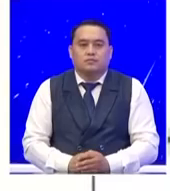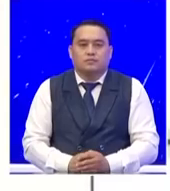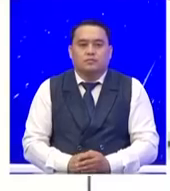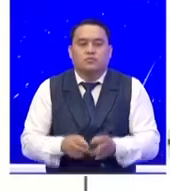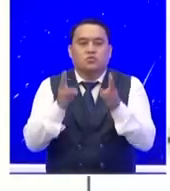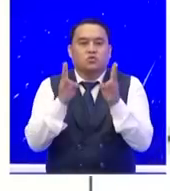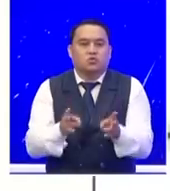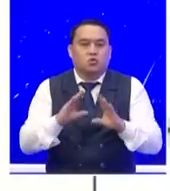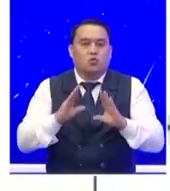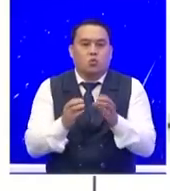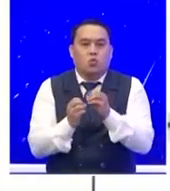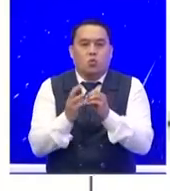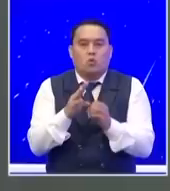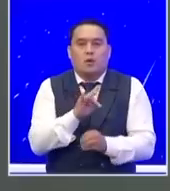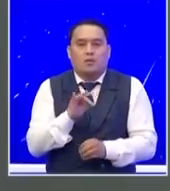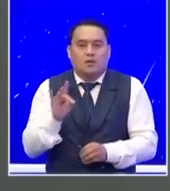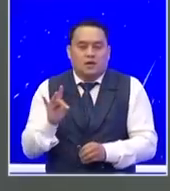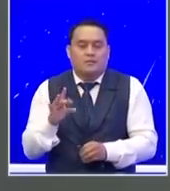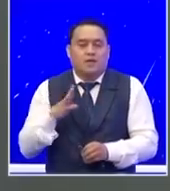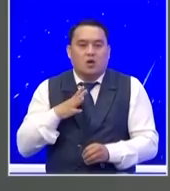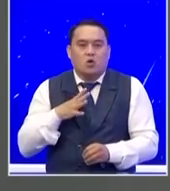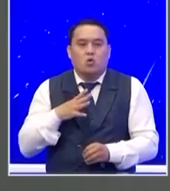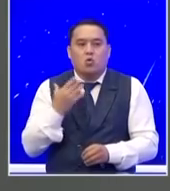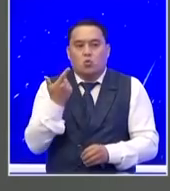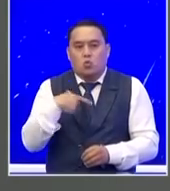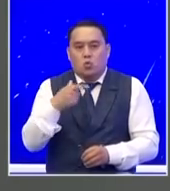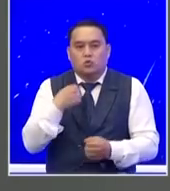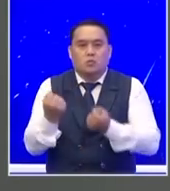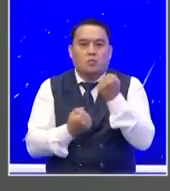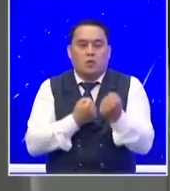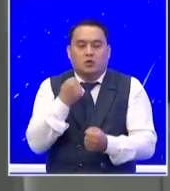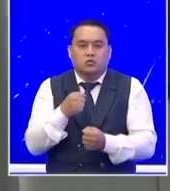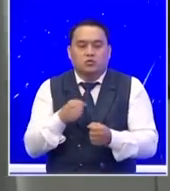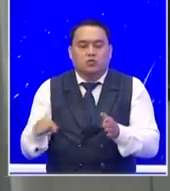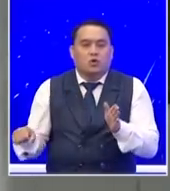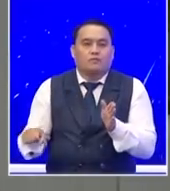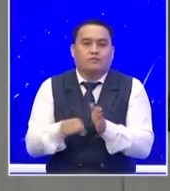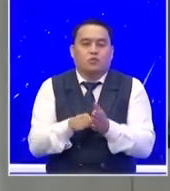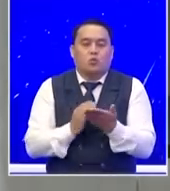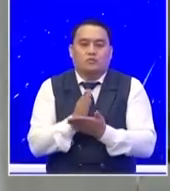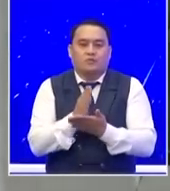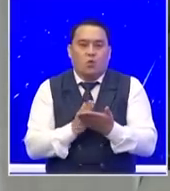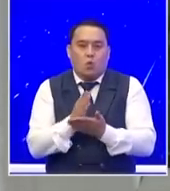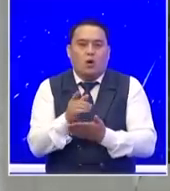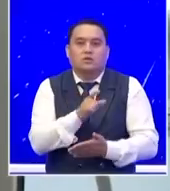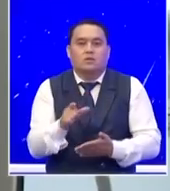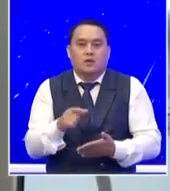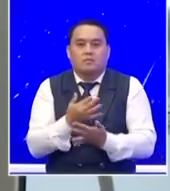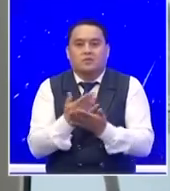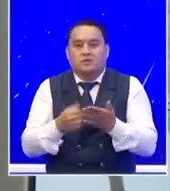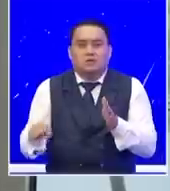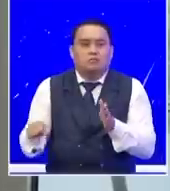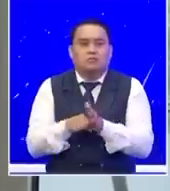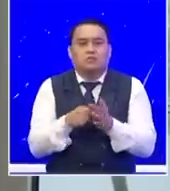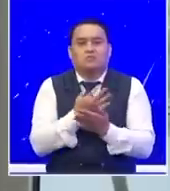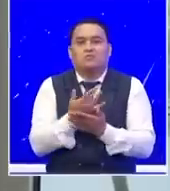Оқиға 14 мамырда болған. Жамбыл ауданының тұрғынына өз көлігінде қарақшылық шабуыл жасалған күдікті жол ортада жүргізушіні бірнеше рет